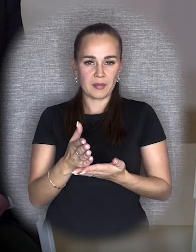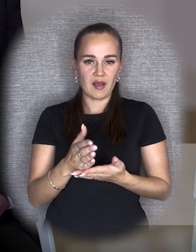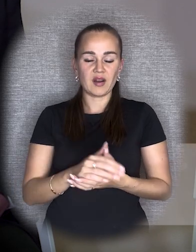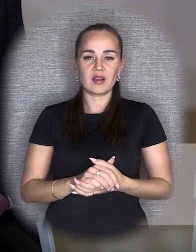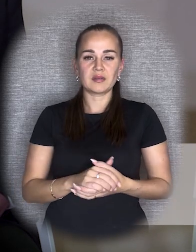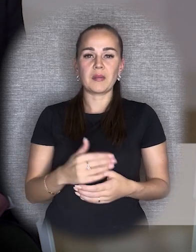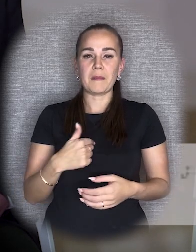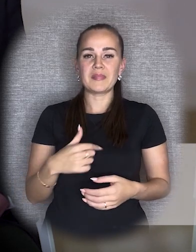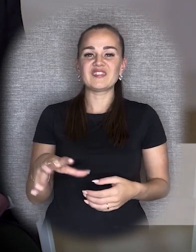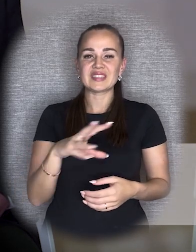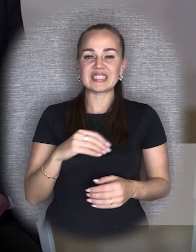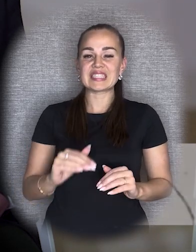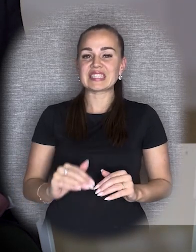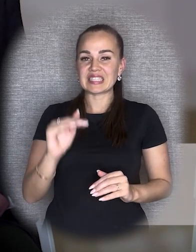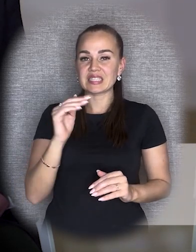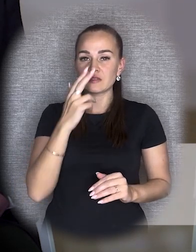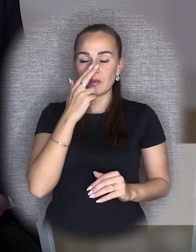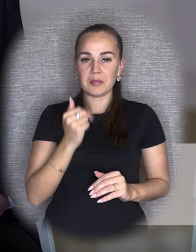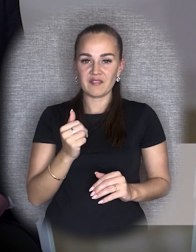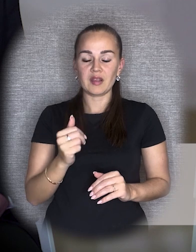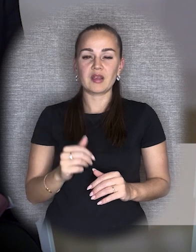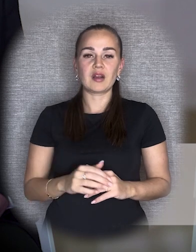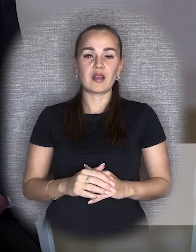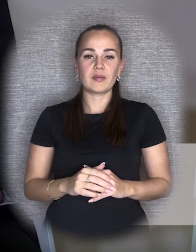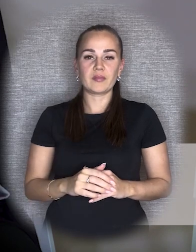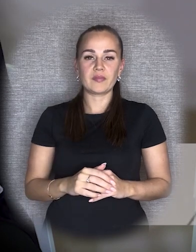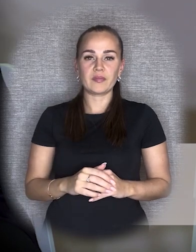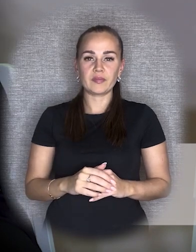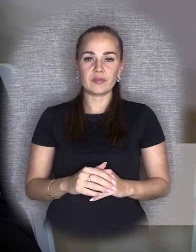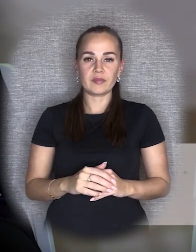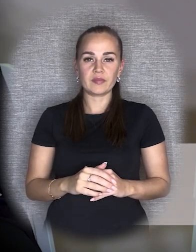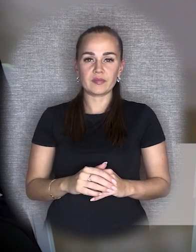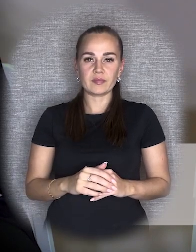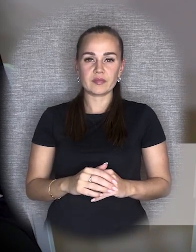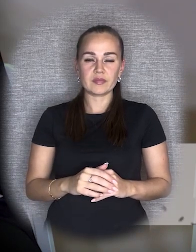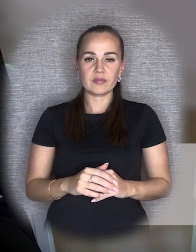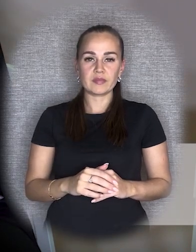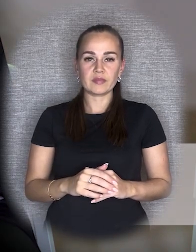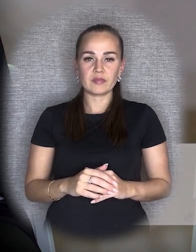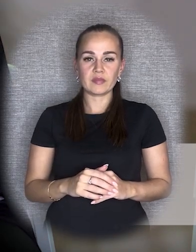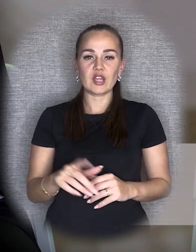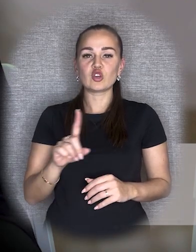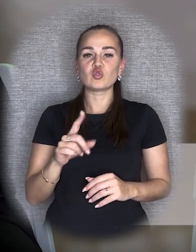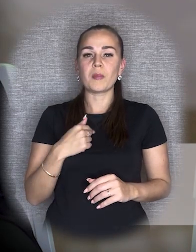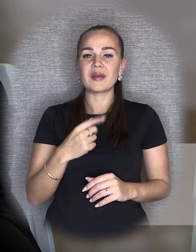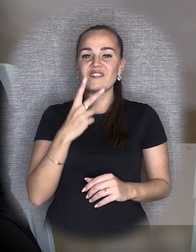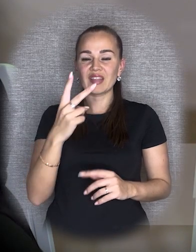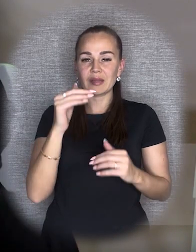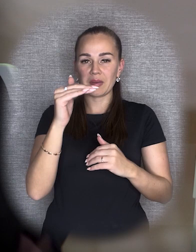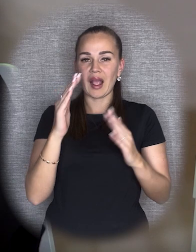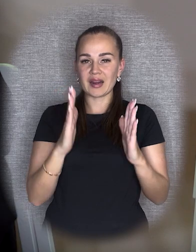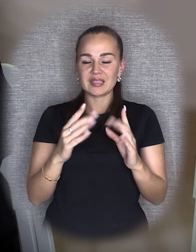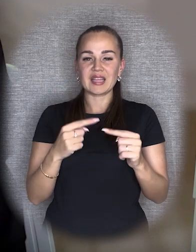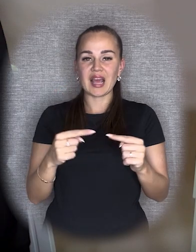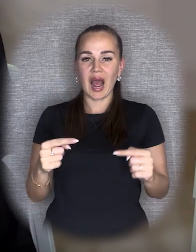все с детства привыкли к тому, что у нас на стенах висят какие-то картинки, то есть плоское